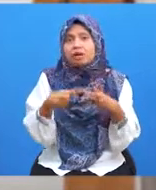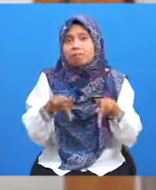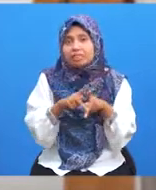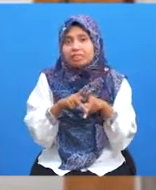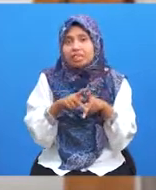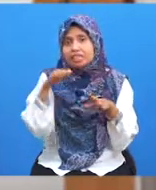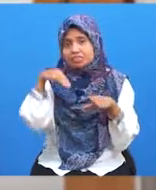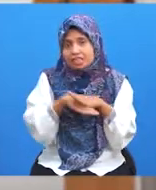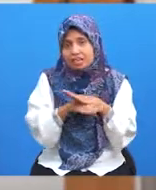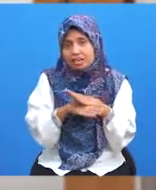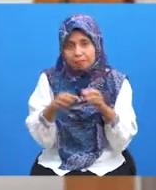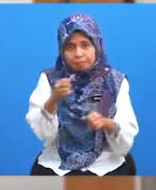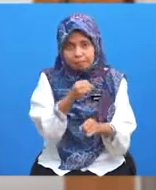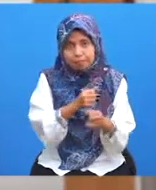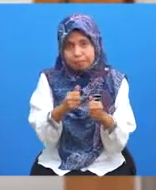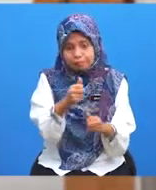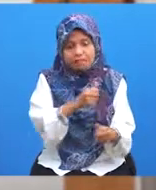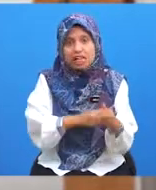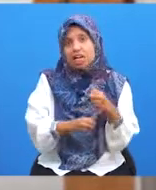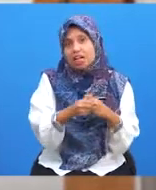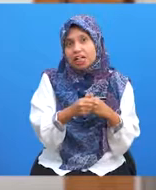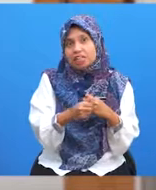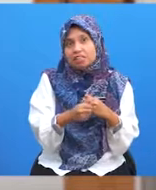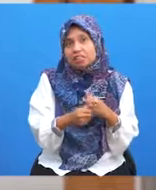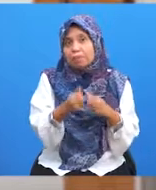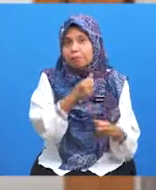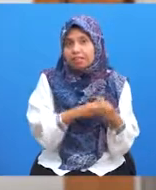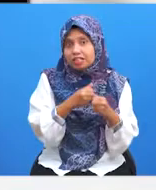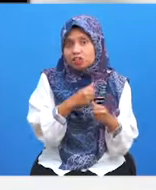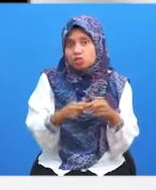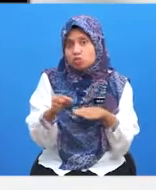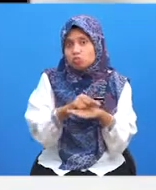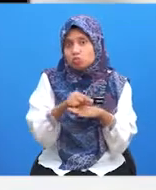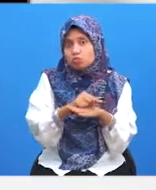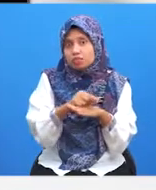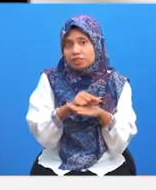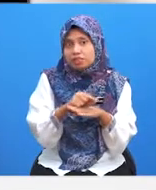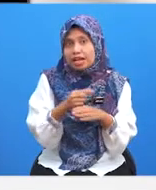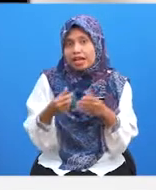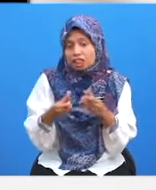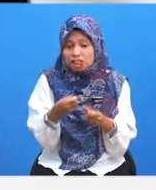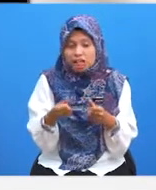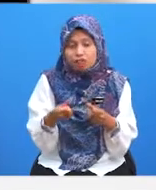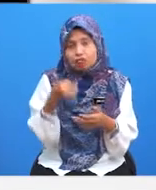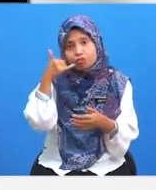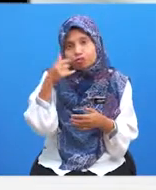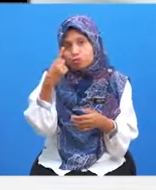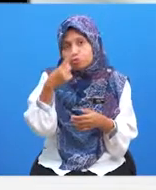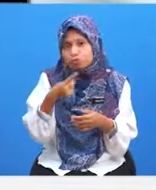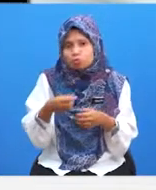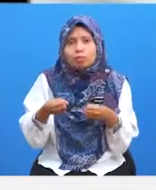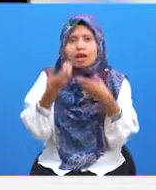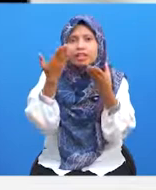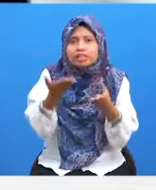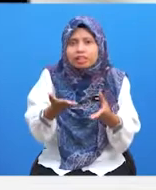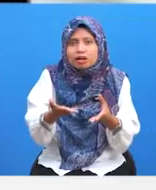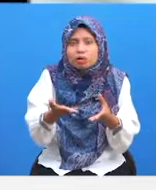perniagaan pada hari ini oleh itu penyakit menggunakan telepon sebagai medium untuk memperkenalkan serta mempromosikan